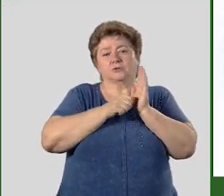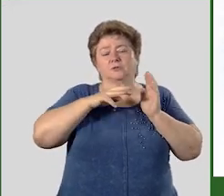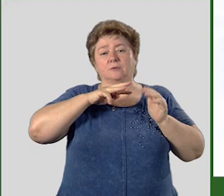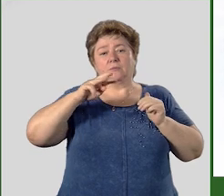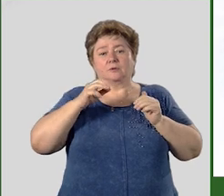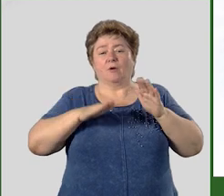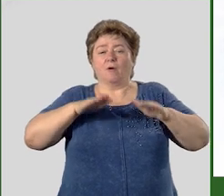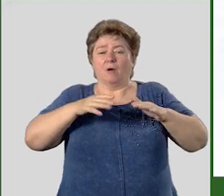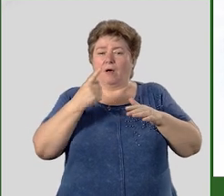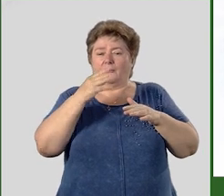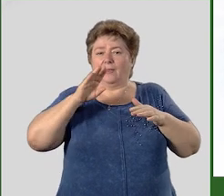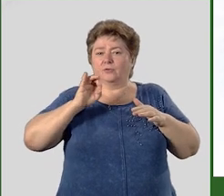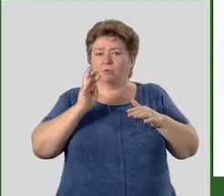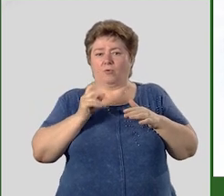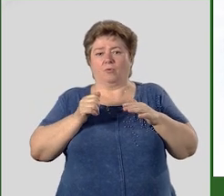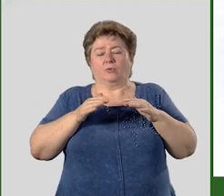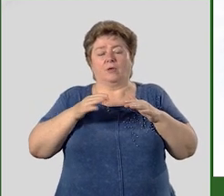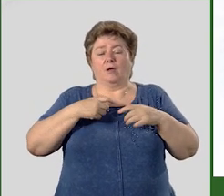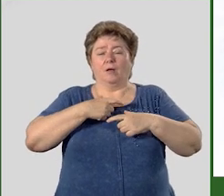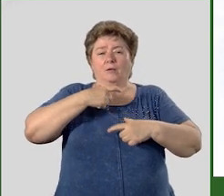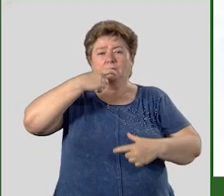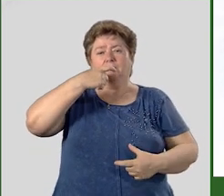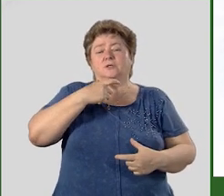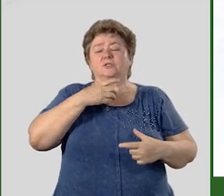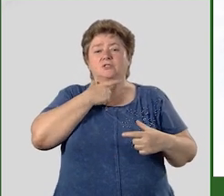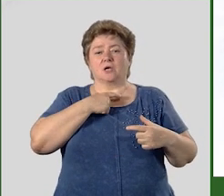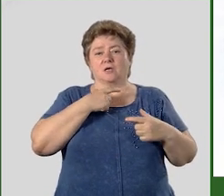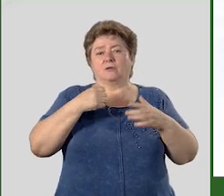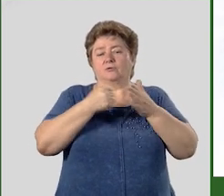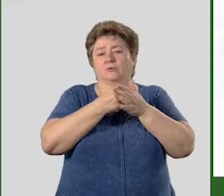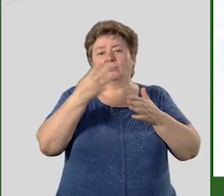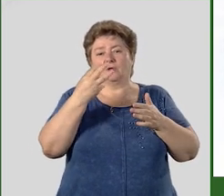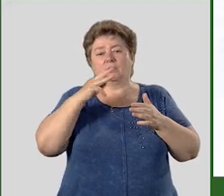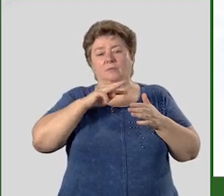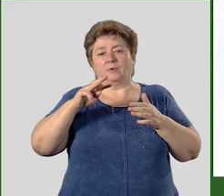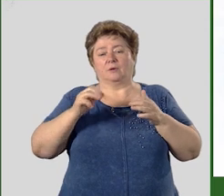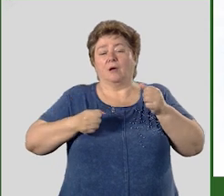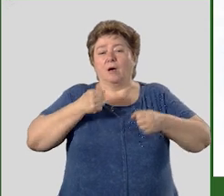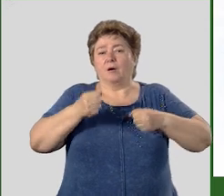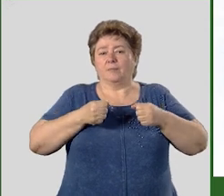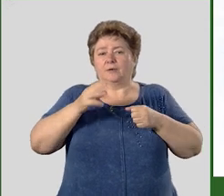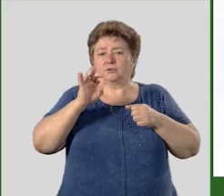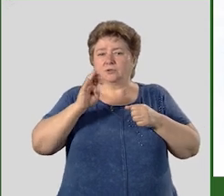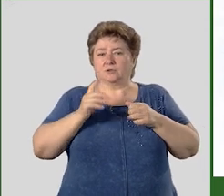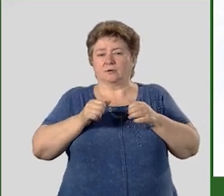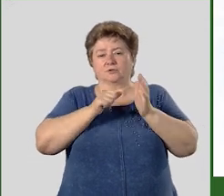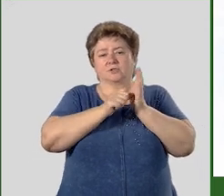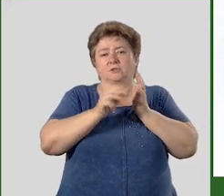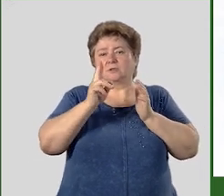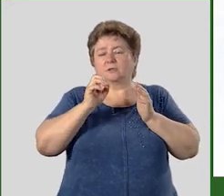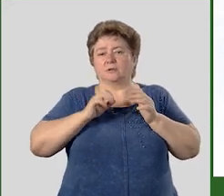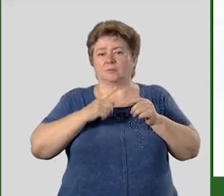и весит тонну, длина шеи – до 3 метров. Бегает жираф со скоростью